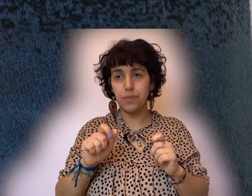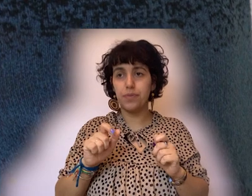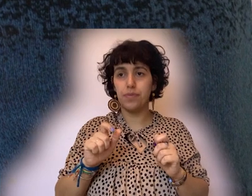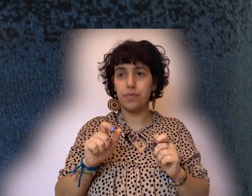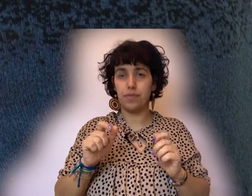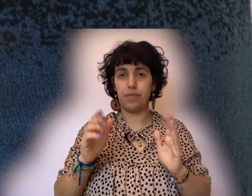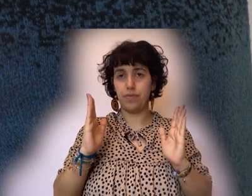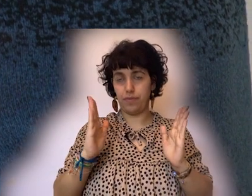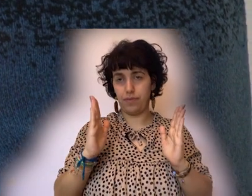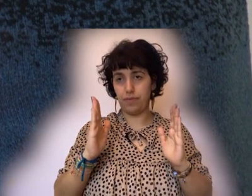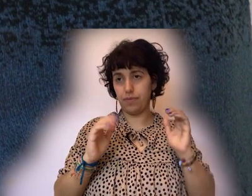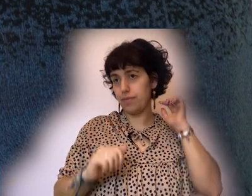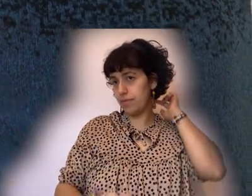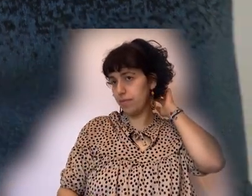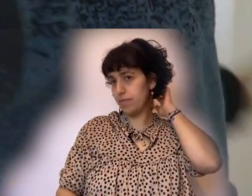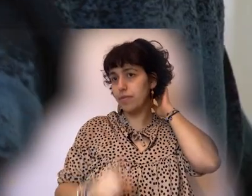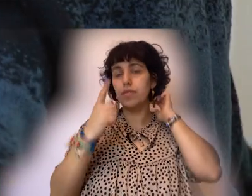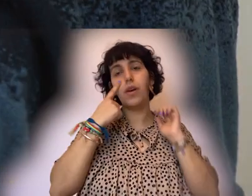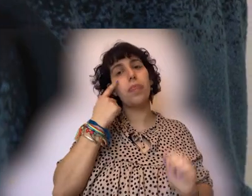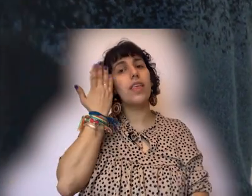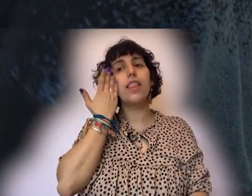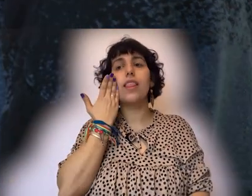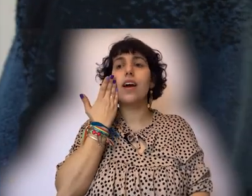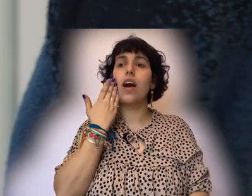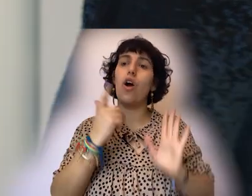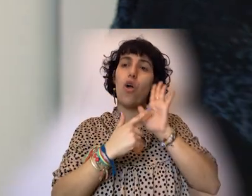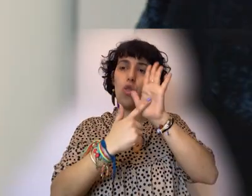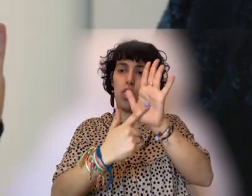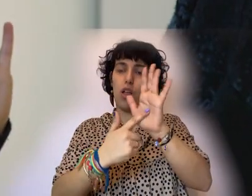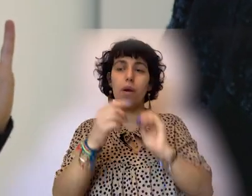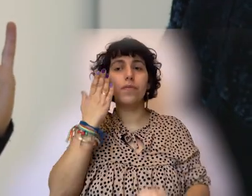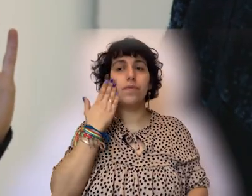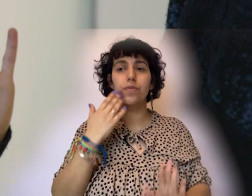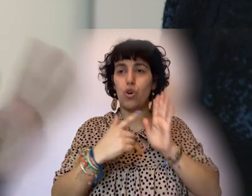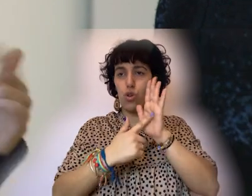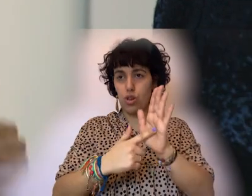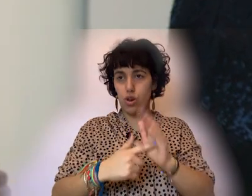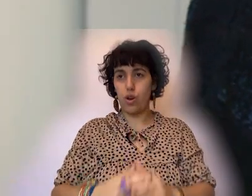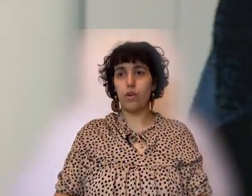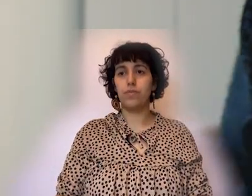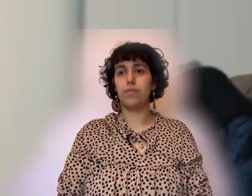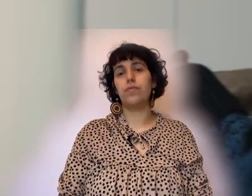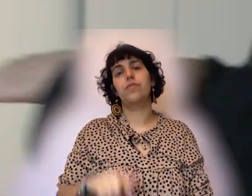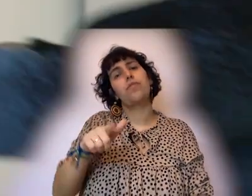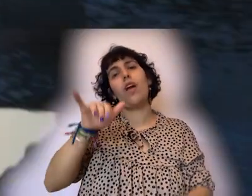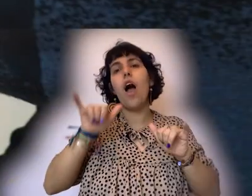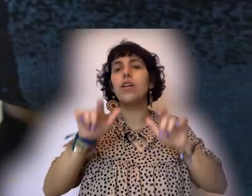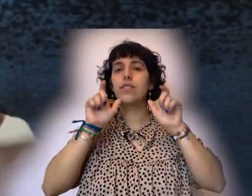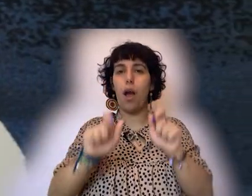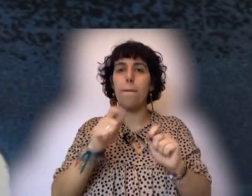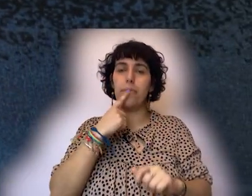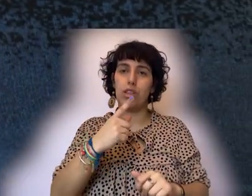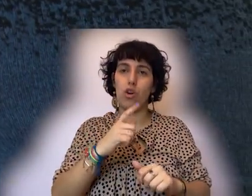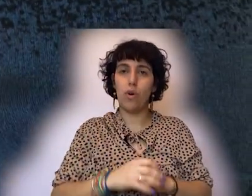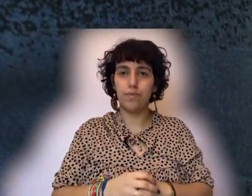sokup hızlı bir şekilde Bu elleri vuruş yaptınız anda çağını kollarından Corsa biliyorsunuz fakat deveden büyük fil var